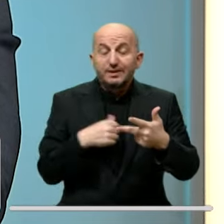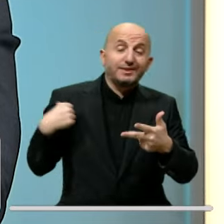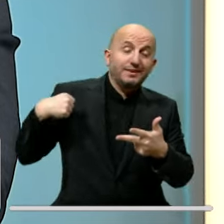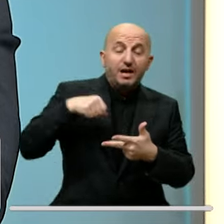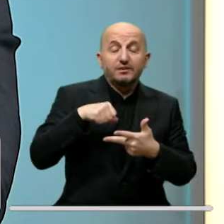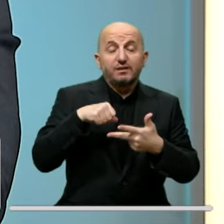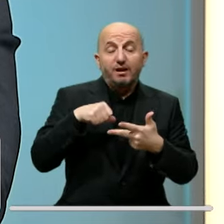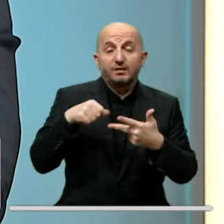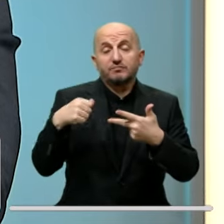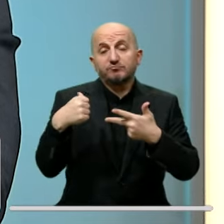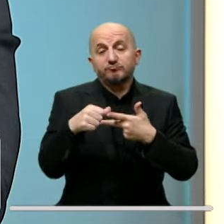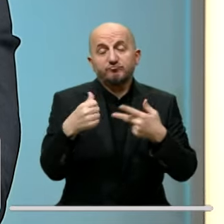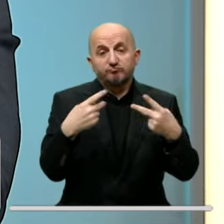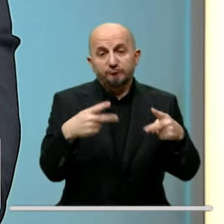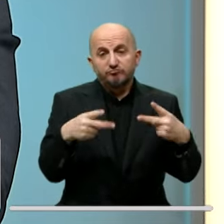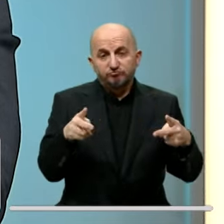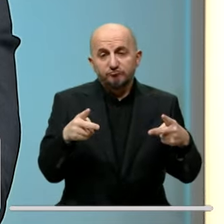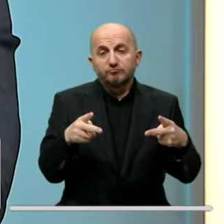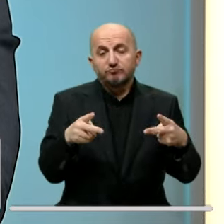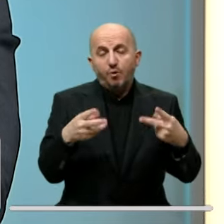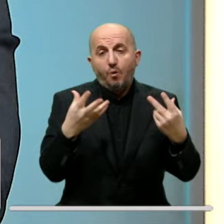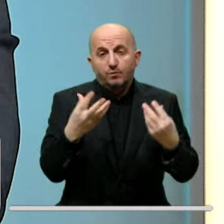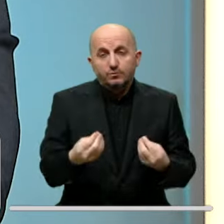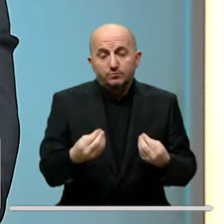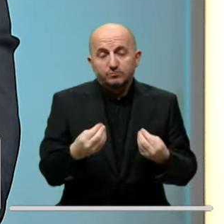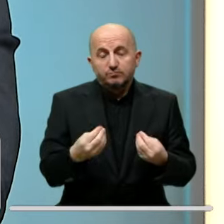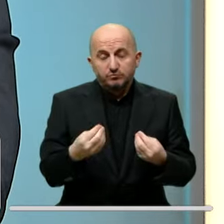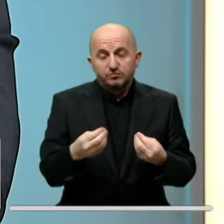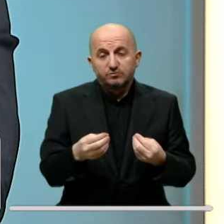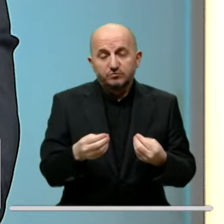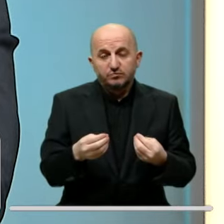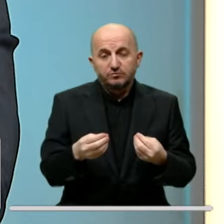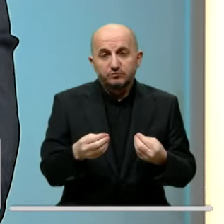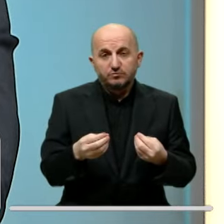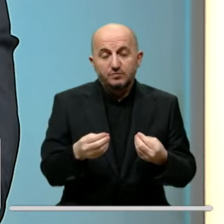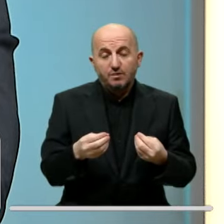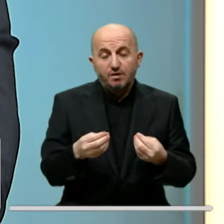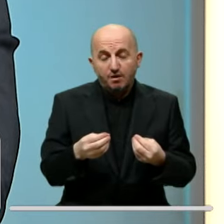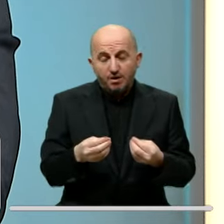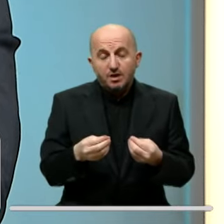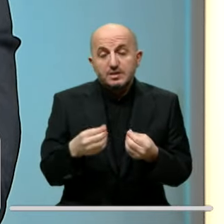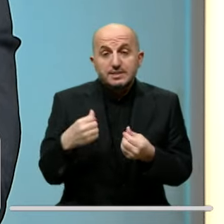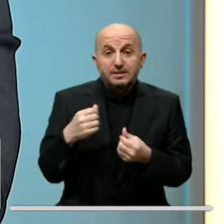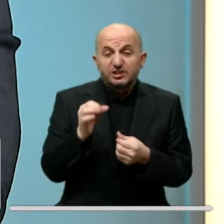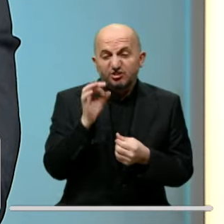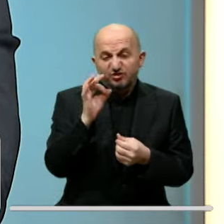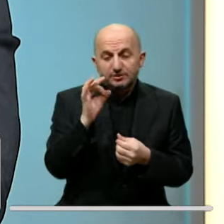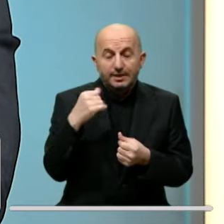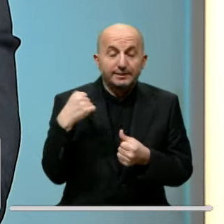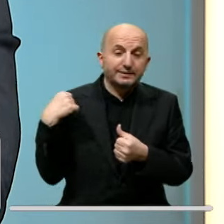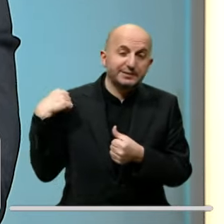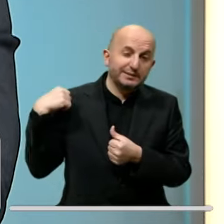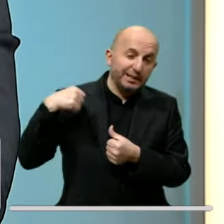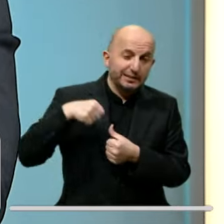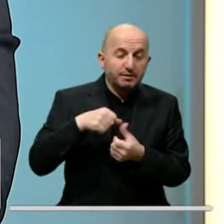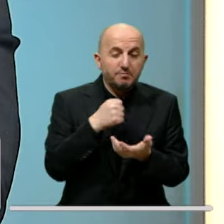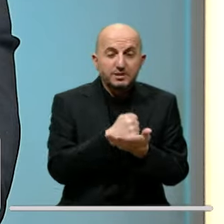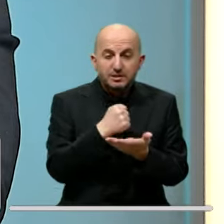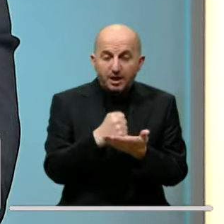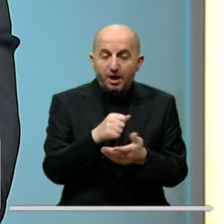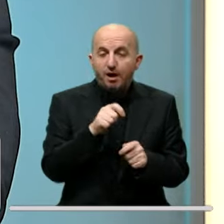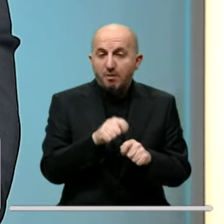yeni bir nikah akdi kaydıyla, yani yeniden sıfırdan bir nikah yapmakla, eğer resmi